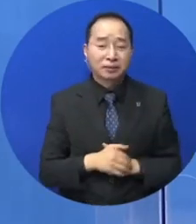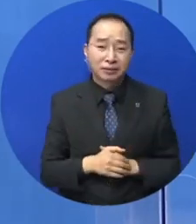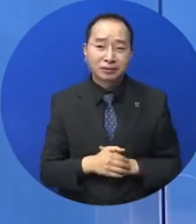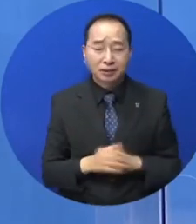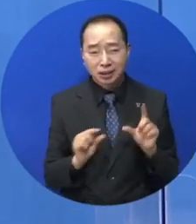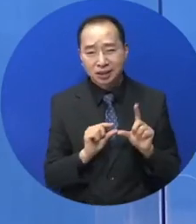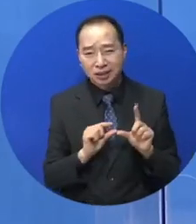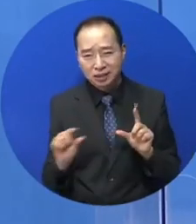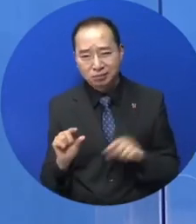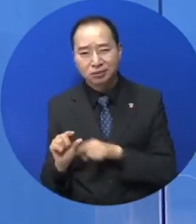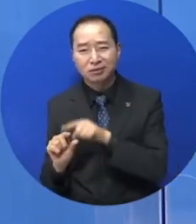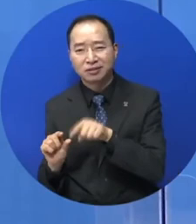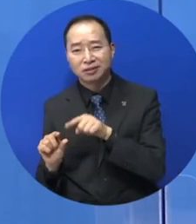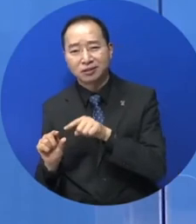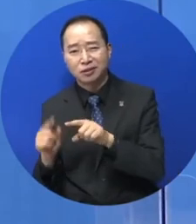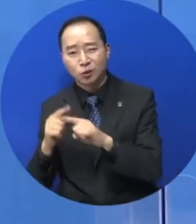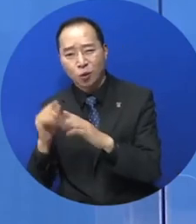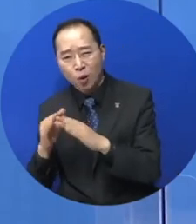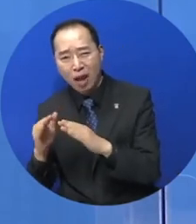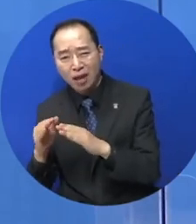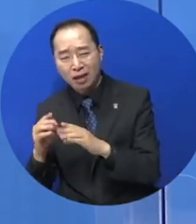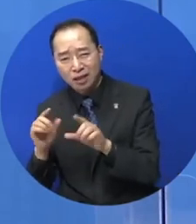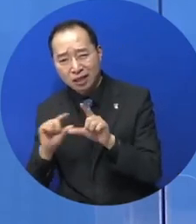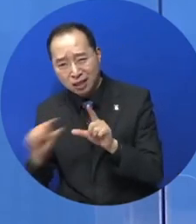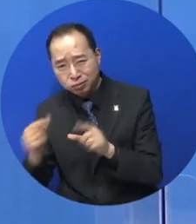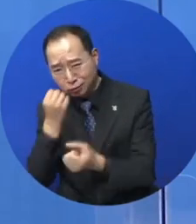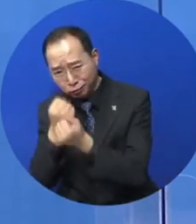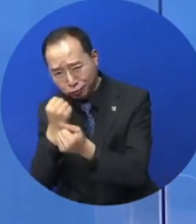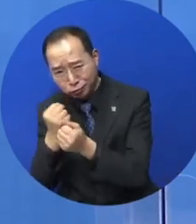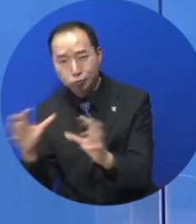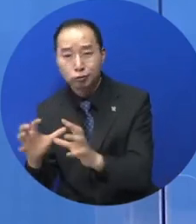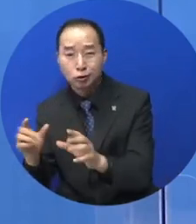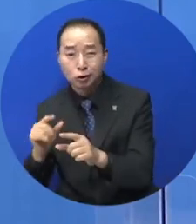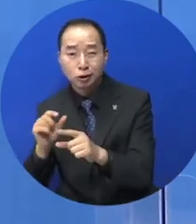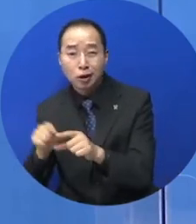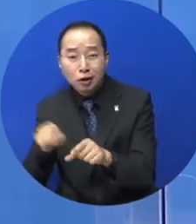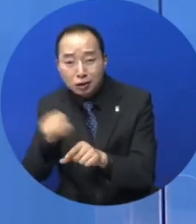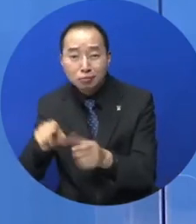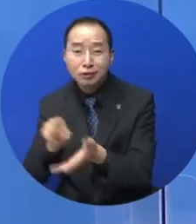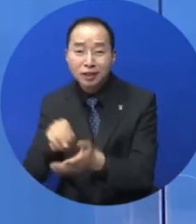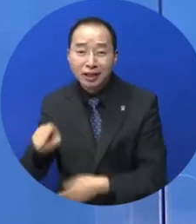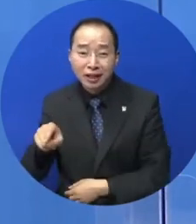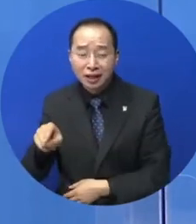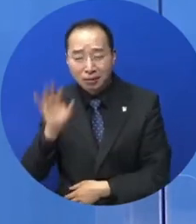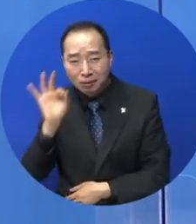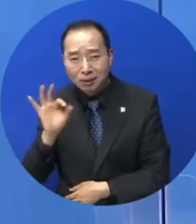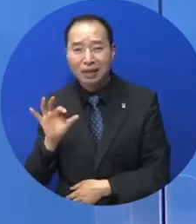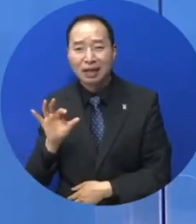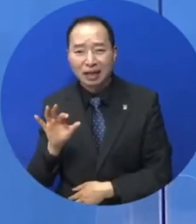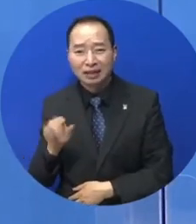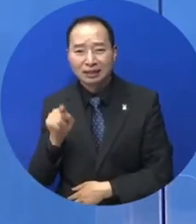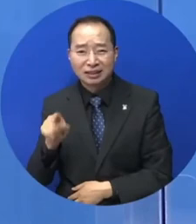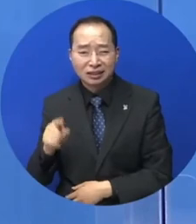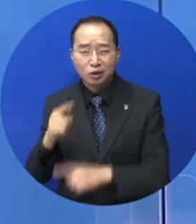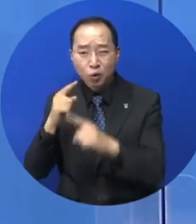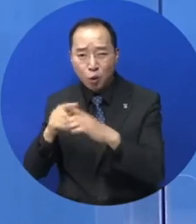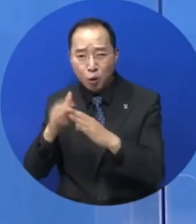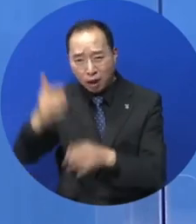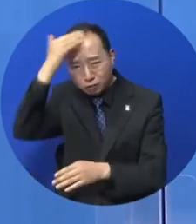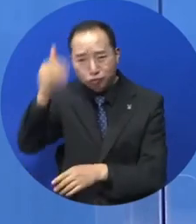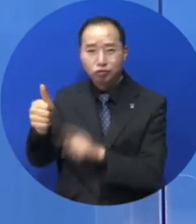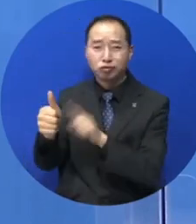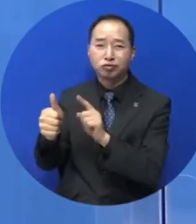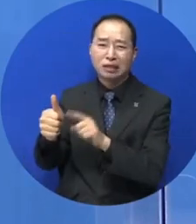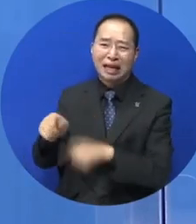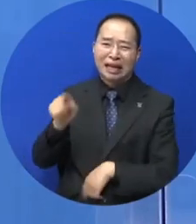이제 일부 그 교회 단체나 일부 교회에서 벌어지고 있는 저런 문제에 대해서 저는 참으로 그 교회의 지도자들에게 다시